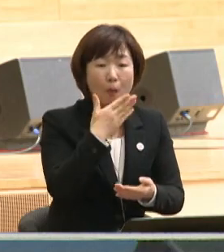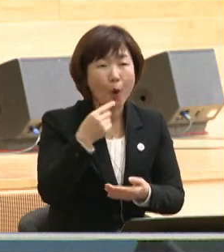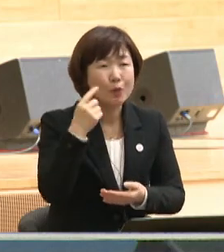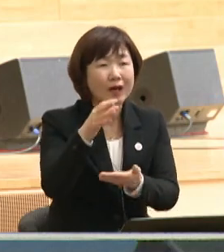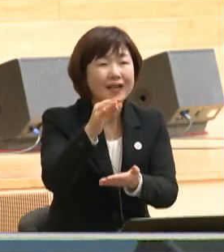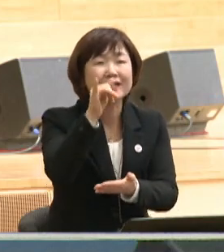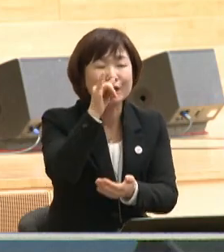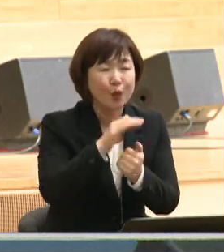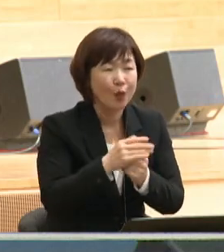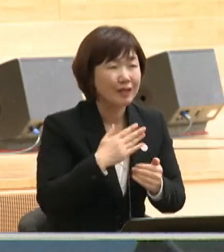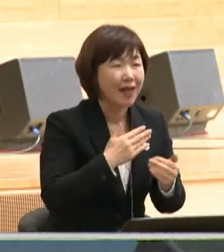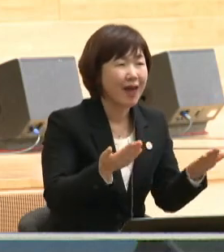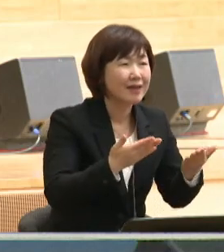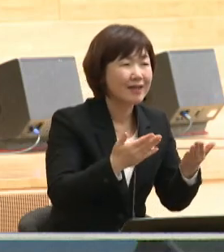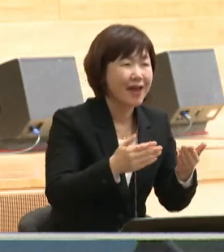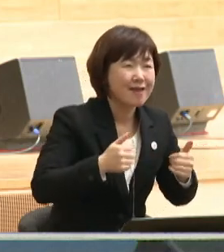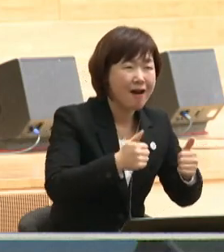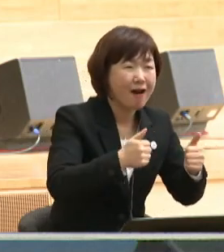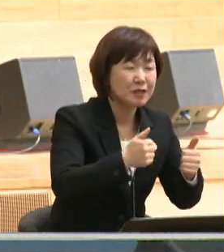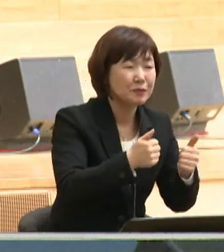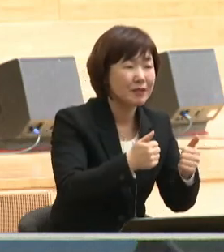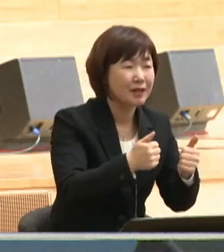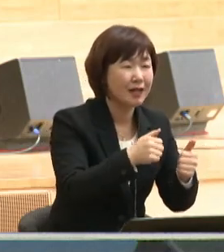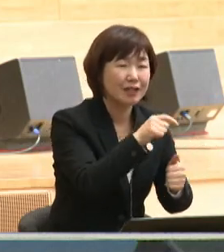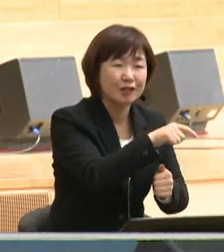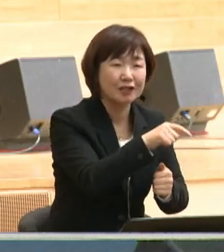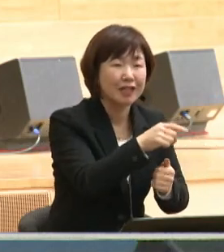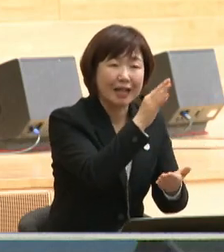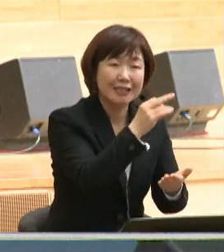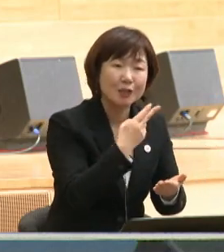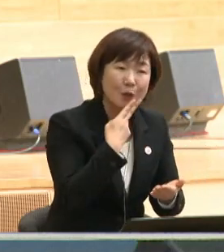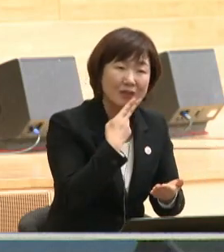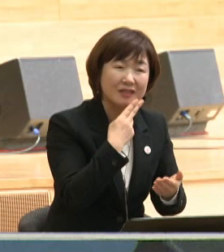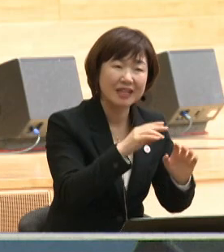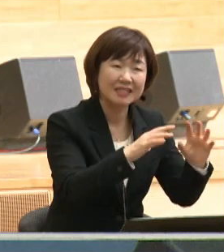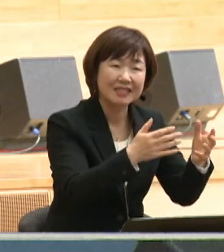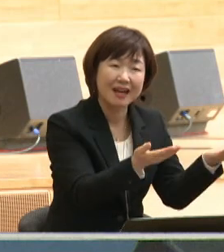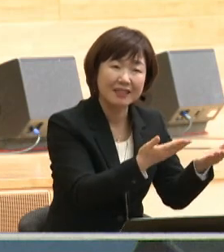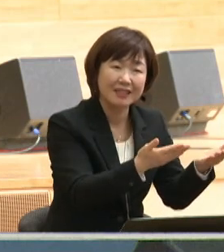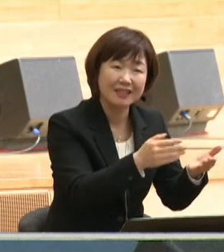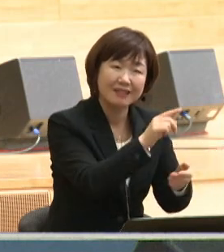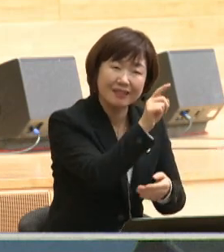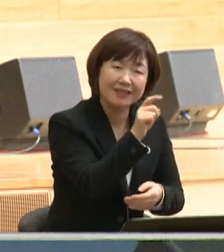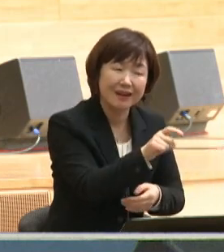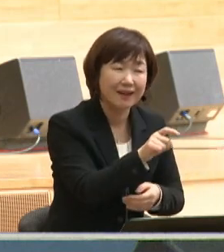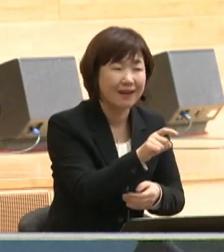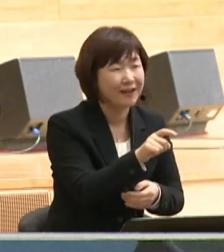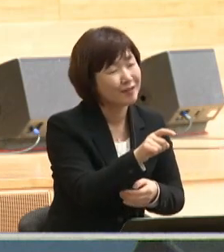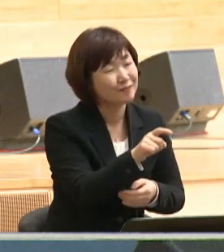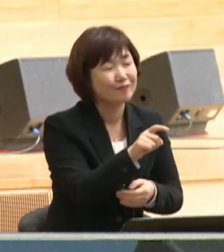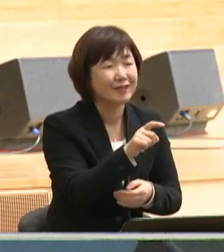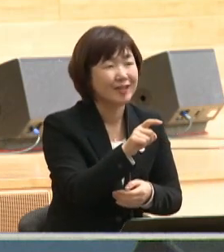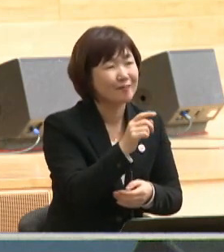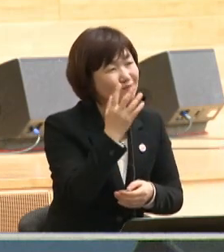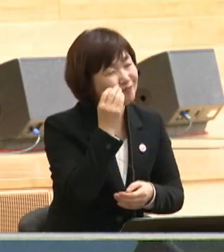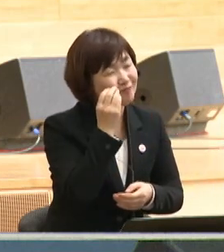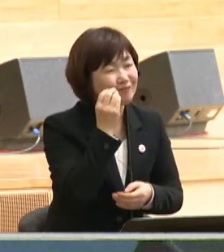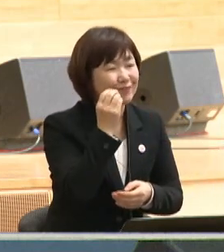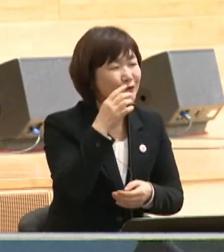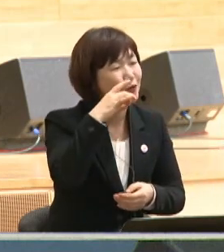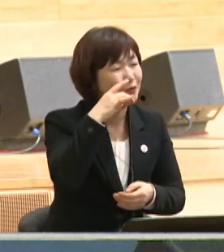자신의 직업에 열심을 가진 일은 가치 없는 세속적인 것인가 이런 질문들이 생길 수도 있어요